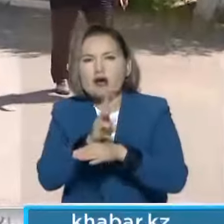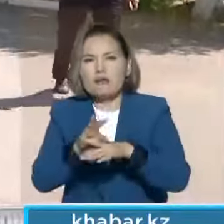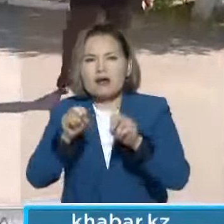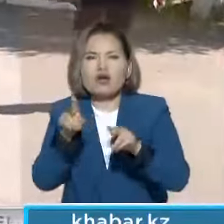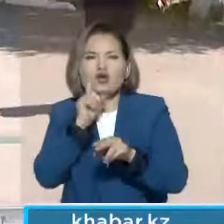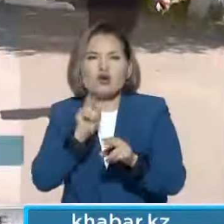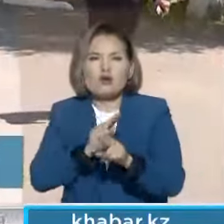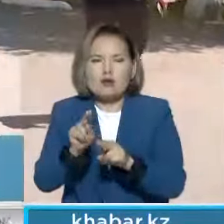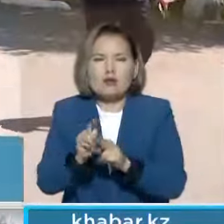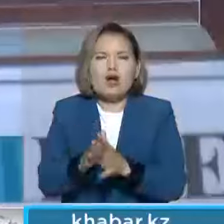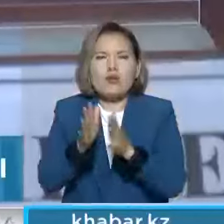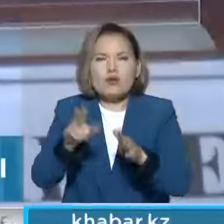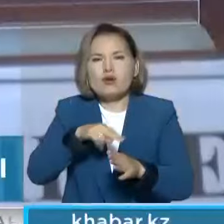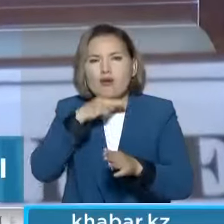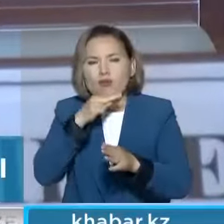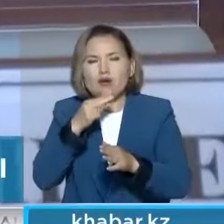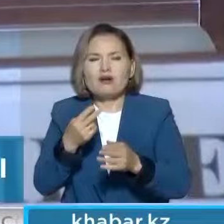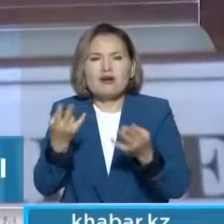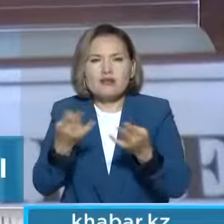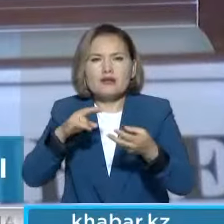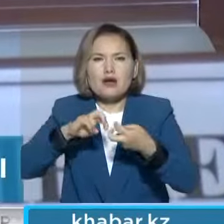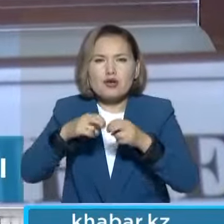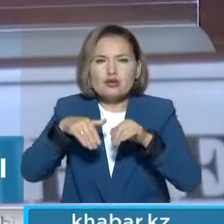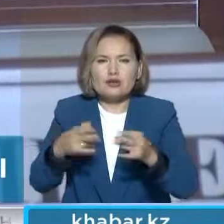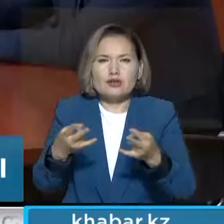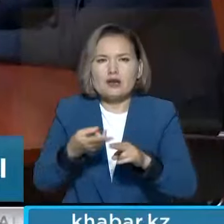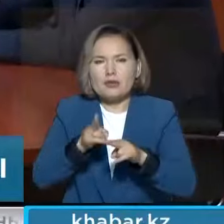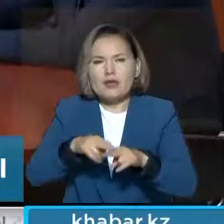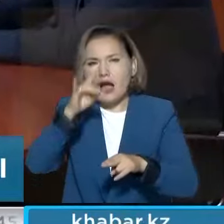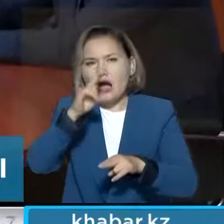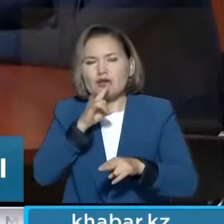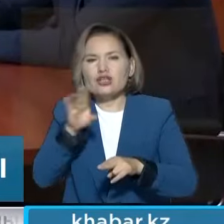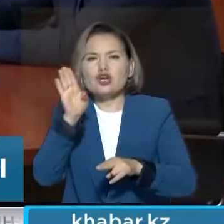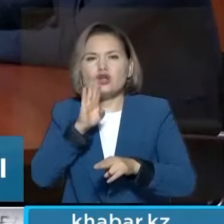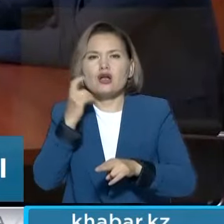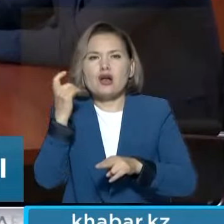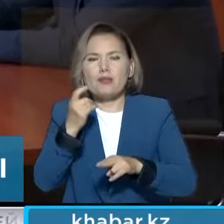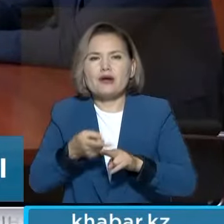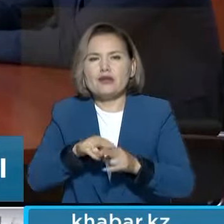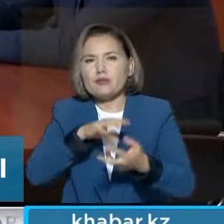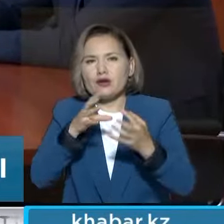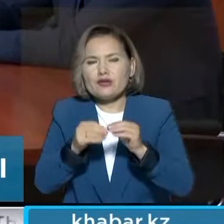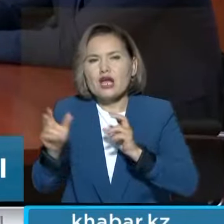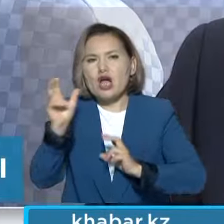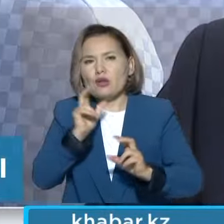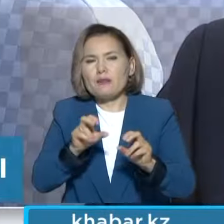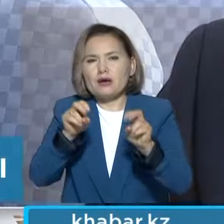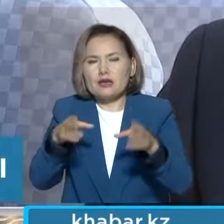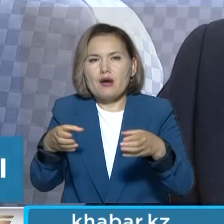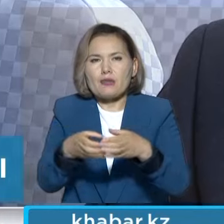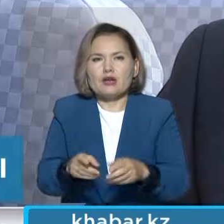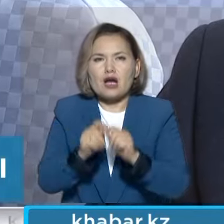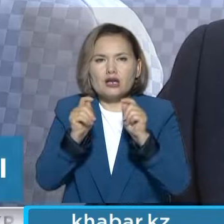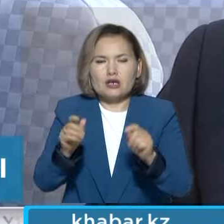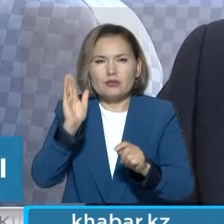даярлау ісінде ретке келтіру мәселесі көтерілді. Бұл үшін елімізде су шаруашылығы және ирригация университеті